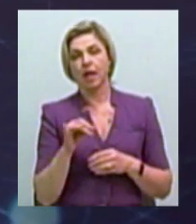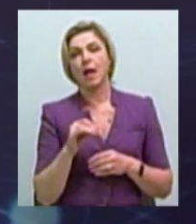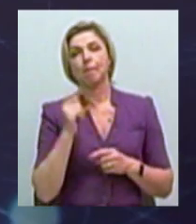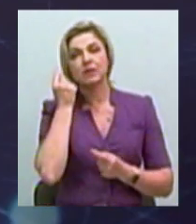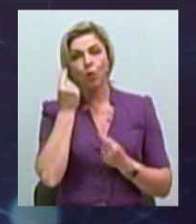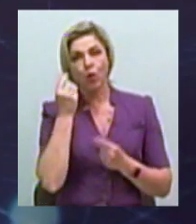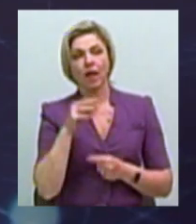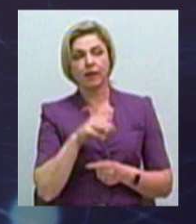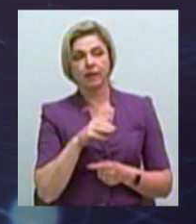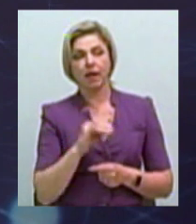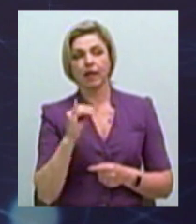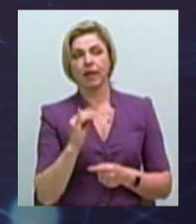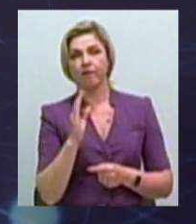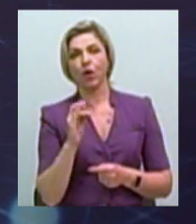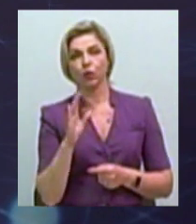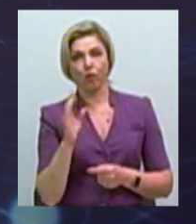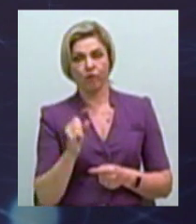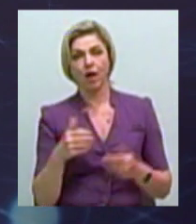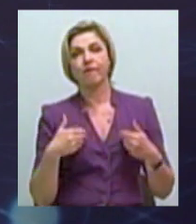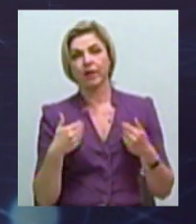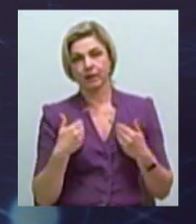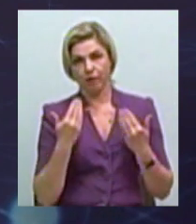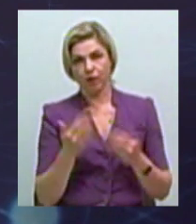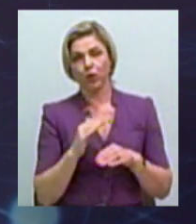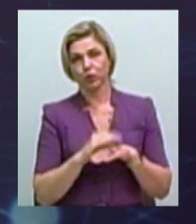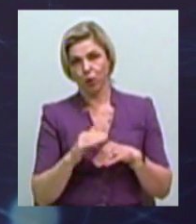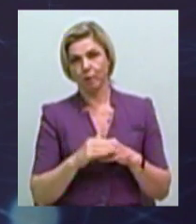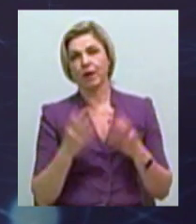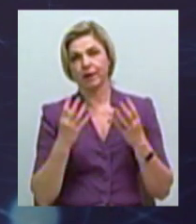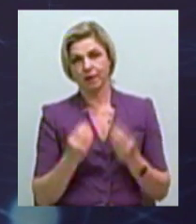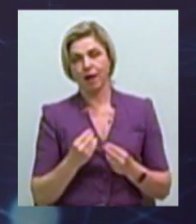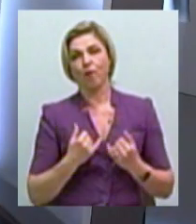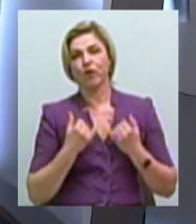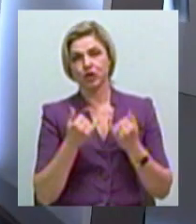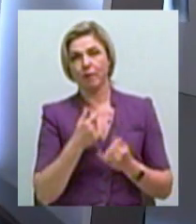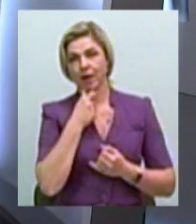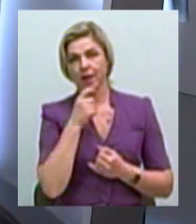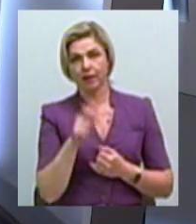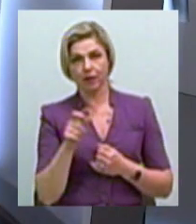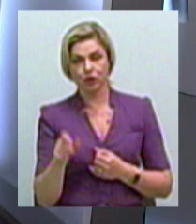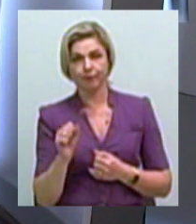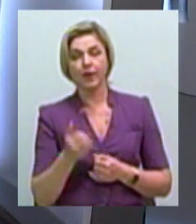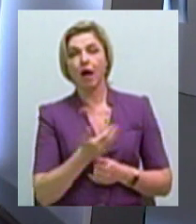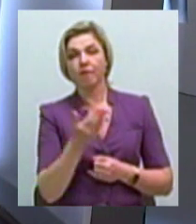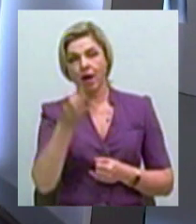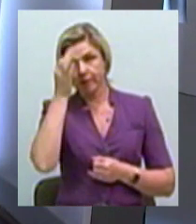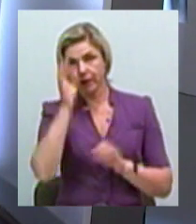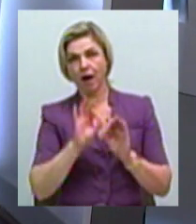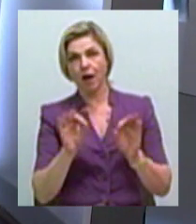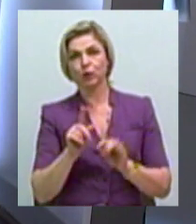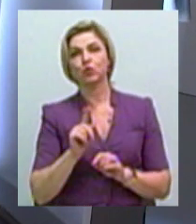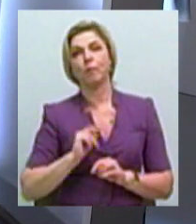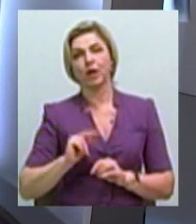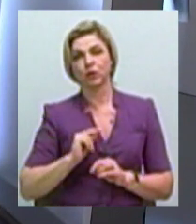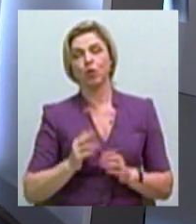Іванова. Тетяна, я вас вітаю в нашій студії. Доброго дня, шановні глядачі. А глядачам я нагадую, що ми працюємо в прямому ефірі. Наш